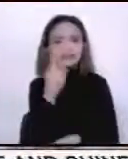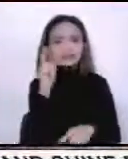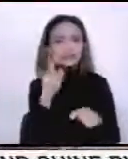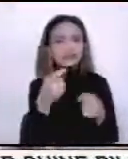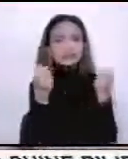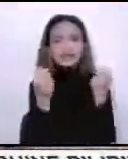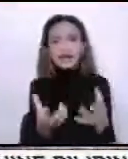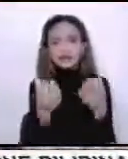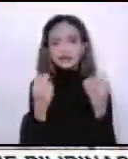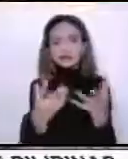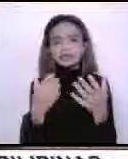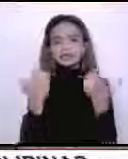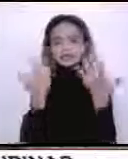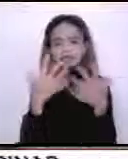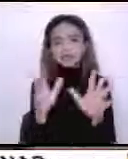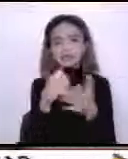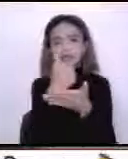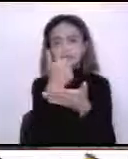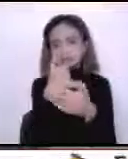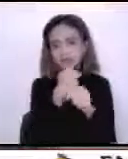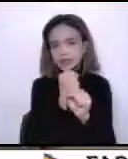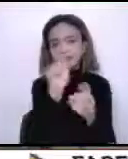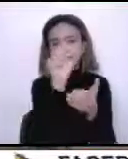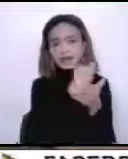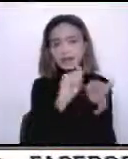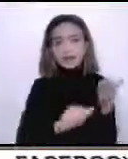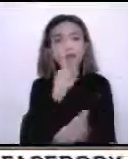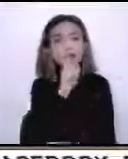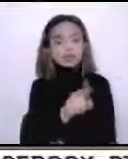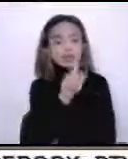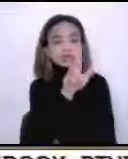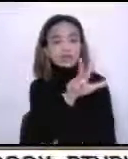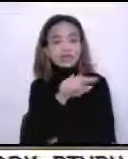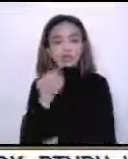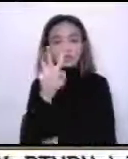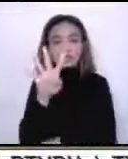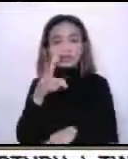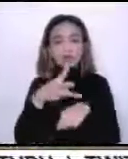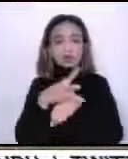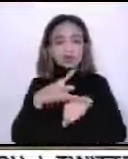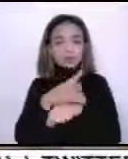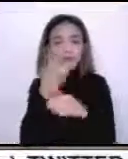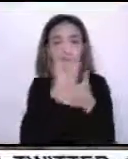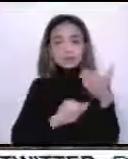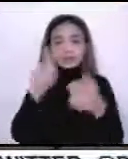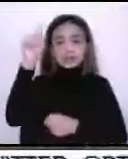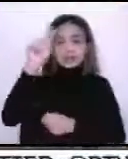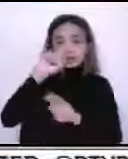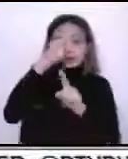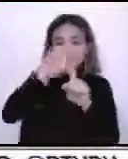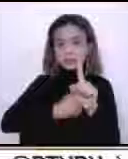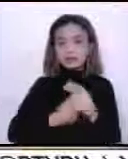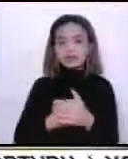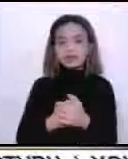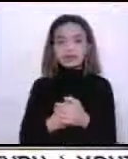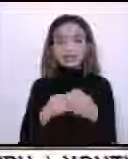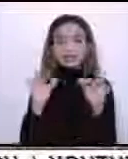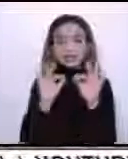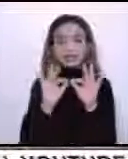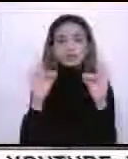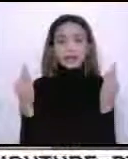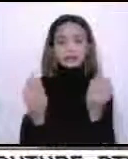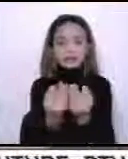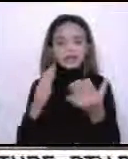art. Ayon pa sa kanya, nasa 3 to 4 wood art ang kaya niyang matapos sa isang buwan. Pamilya ang naging inspirasyon ni Ronel